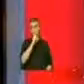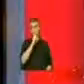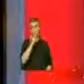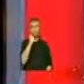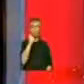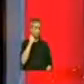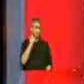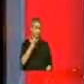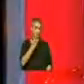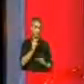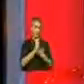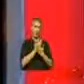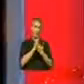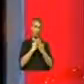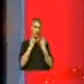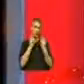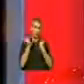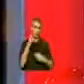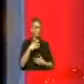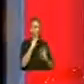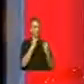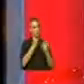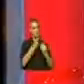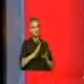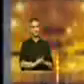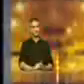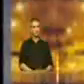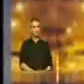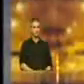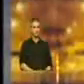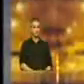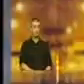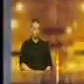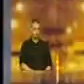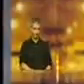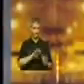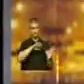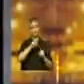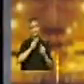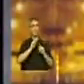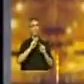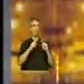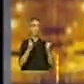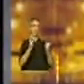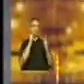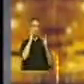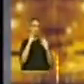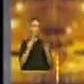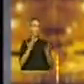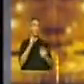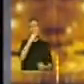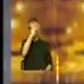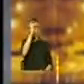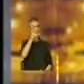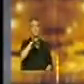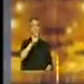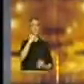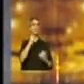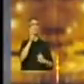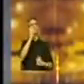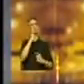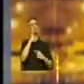נשמע כמובן את ההחלטה. תודה רבה שבאת. אני מודה לך. תודה, תודה. עכשיו נושא אחר, זה לגמרי לא מפתיע, אבל טראמפ נבחר היום